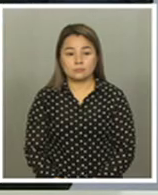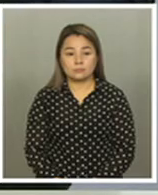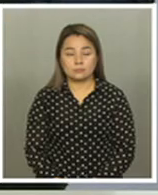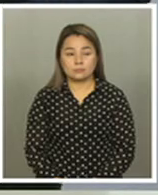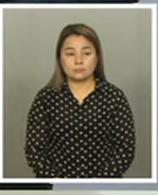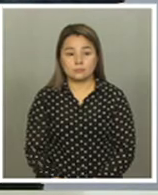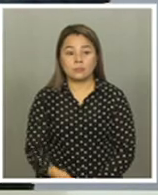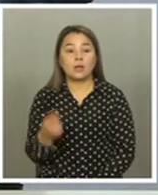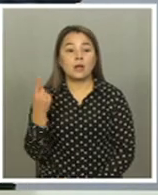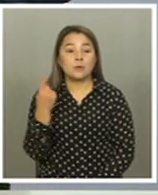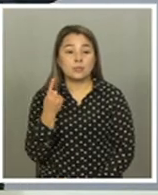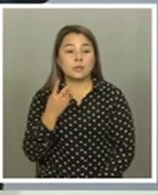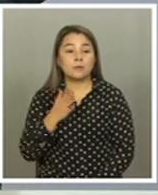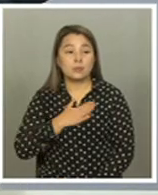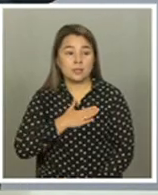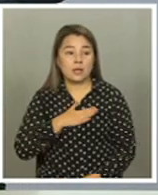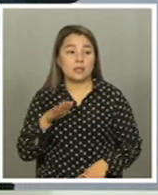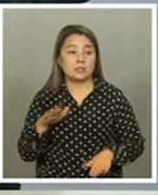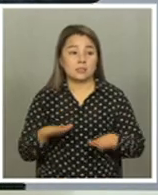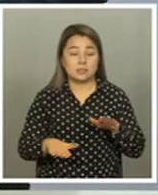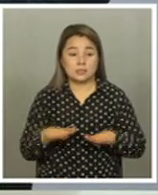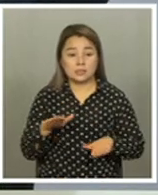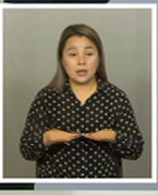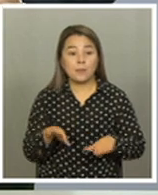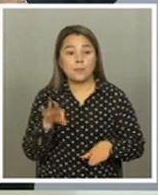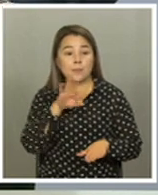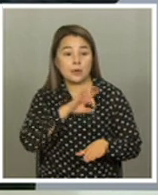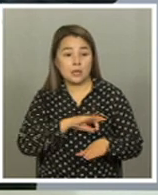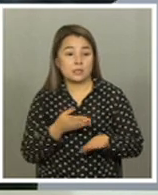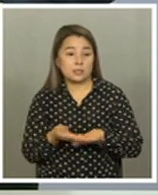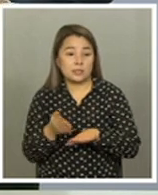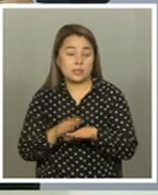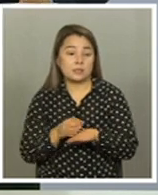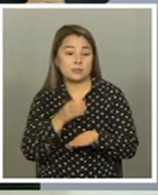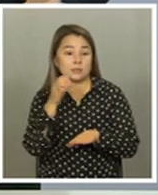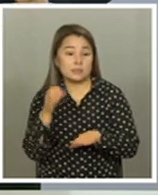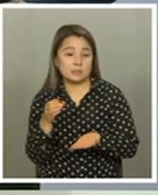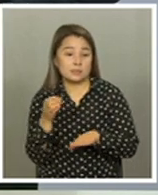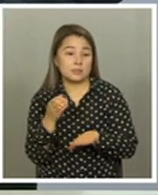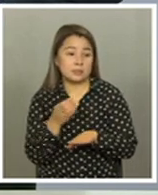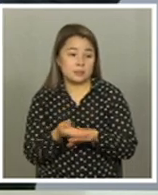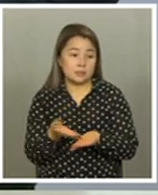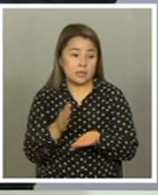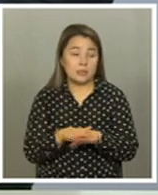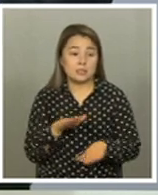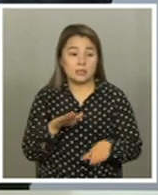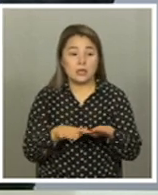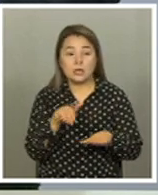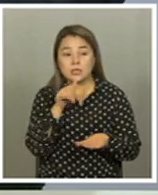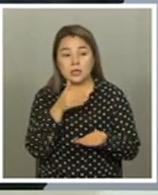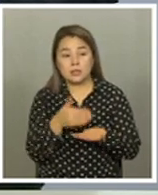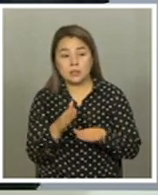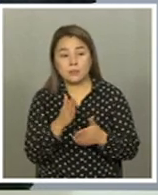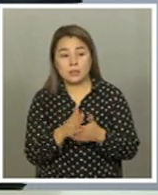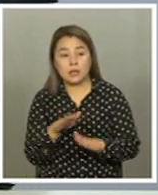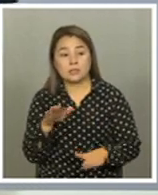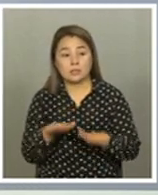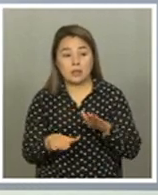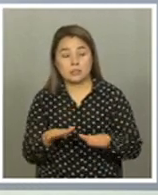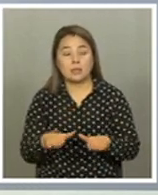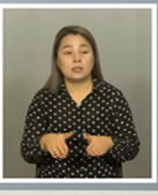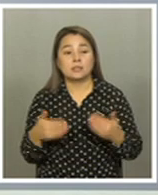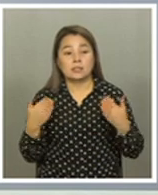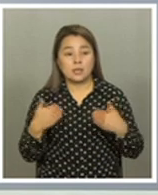Бірінші, бізде енді таразыны пайдалану арқылы жаңағы бір заттарды өлшеп көрейік. Енді таразымен дененің массасын